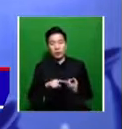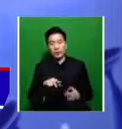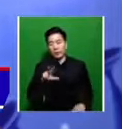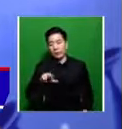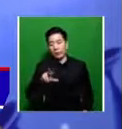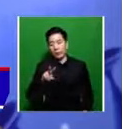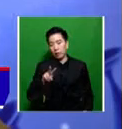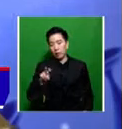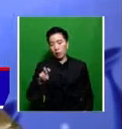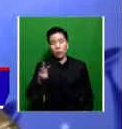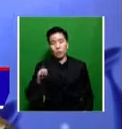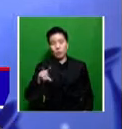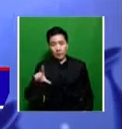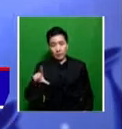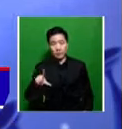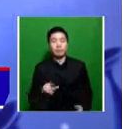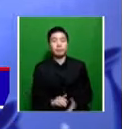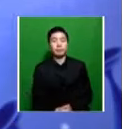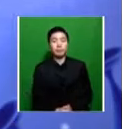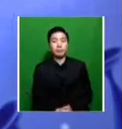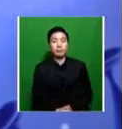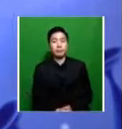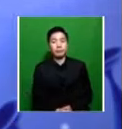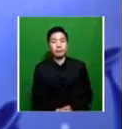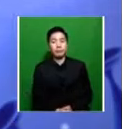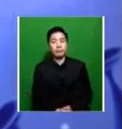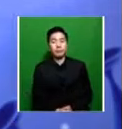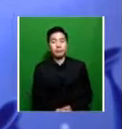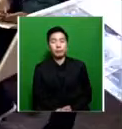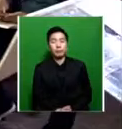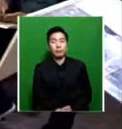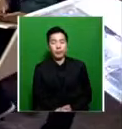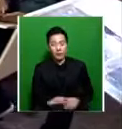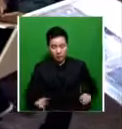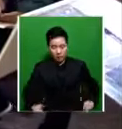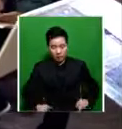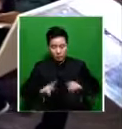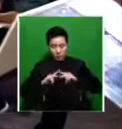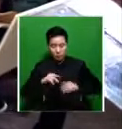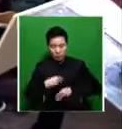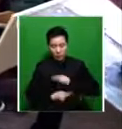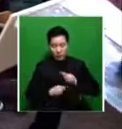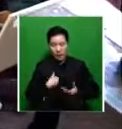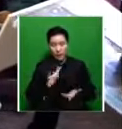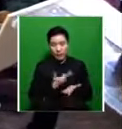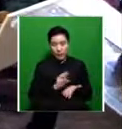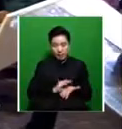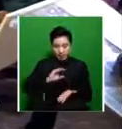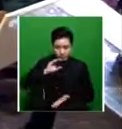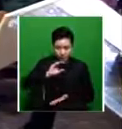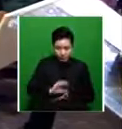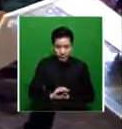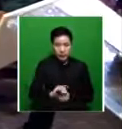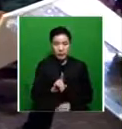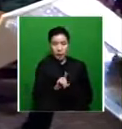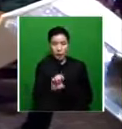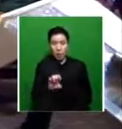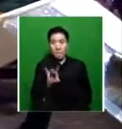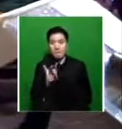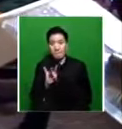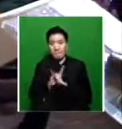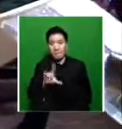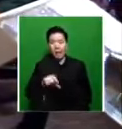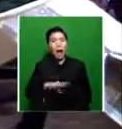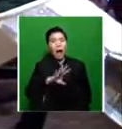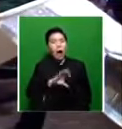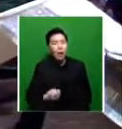3,260 ล้านบาทนะคะแล้วก็ยังมีในส่วนของกระทรวงพาณิชย์จัดสรรไว้ให้108ล้านบาทอัน